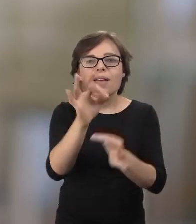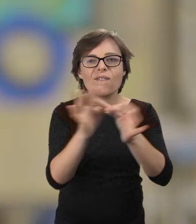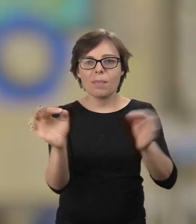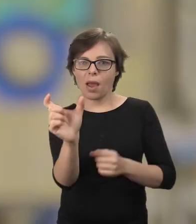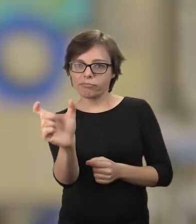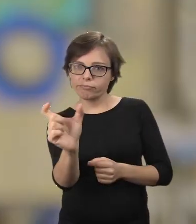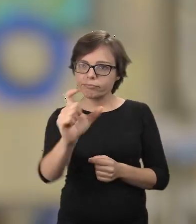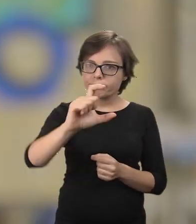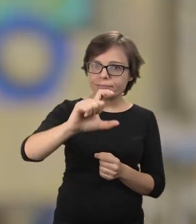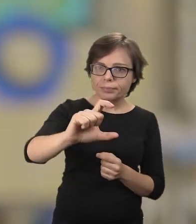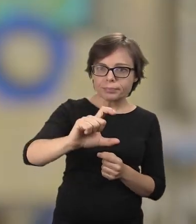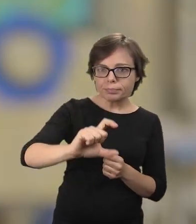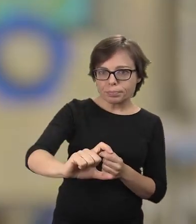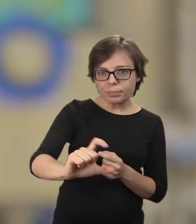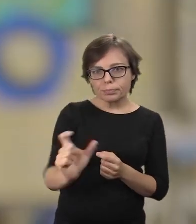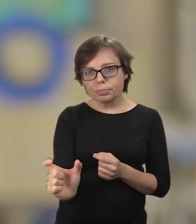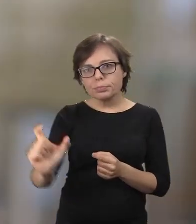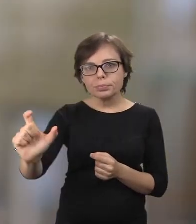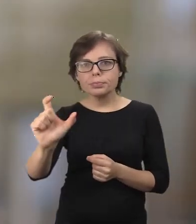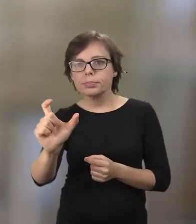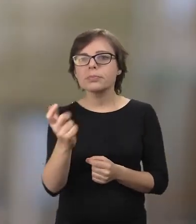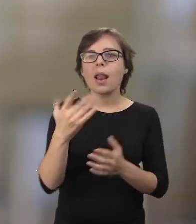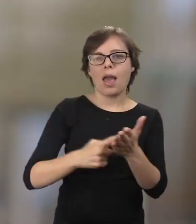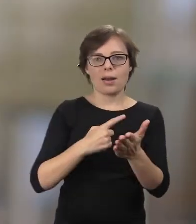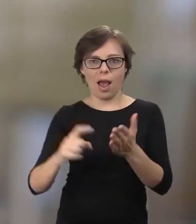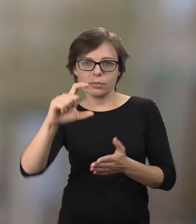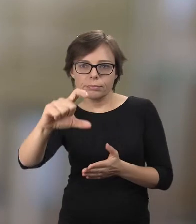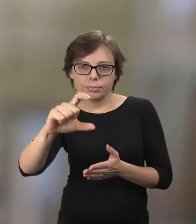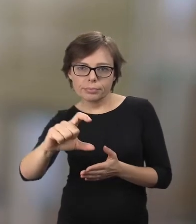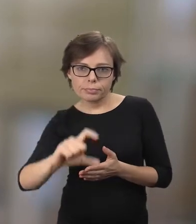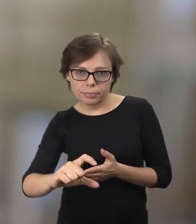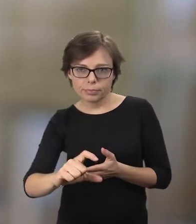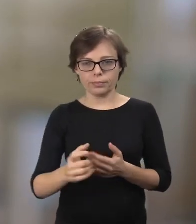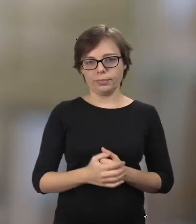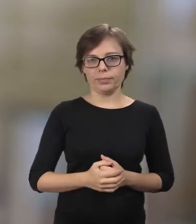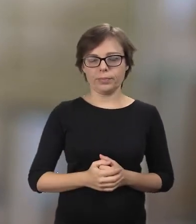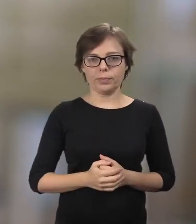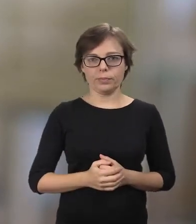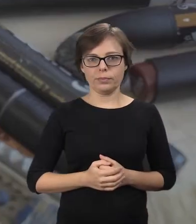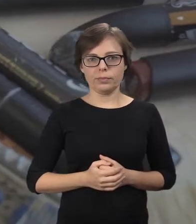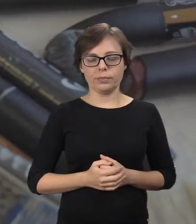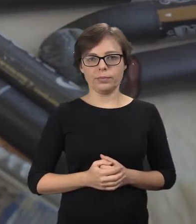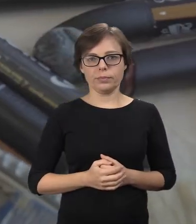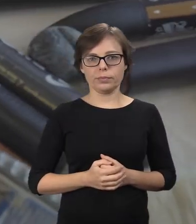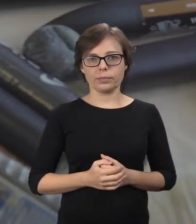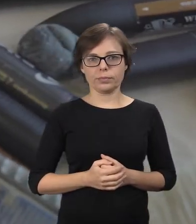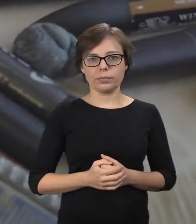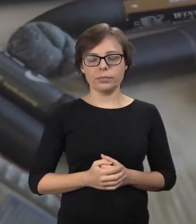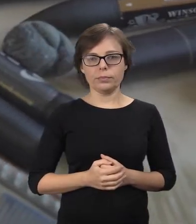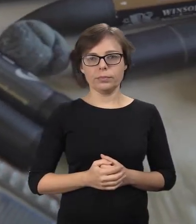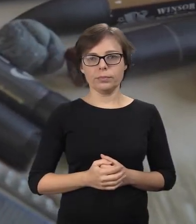narzędziem dla następnych pomiarów. I w ten sposób możemy na przykład zmierzyć wysokość krzesła.